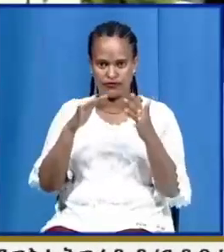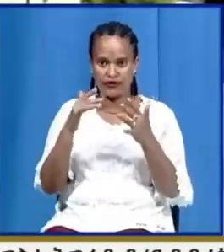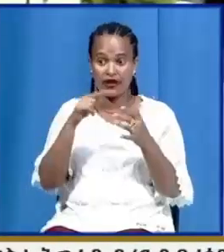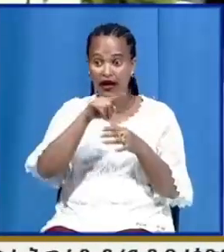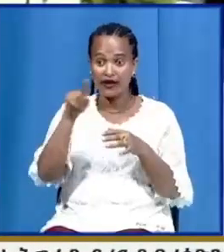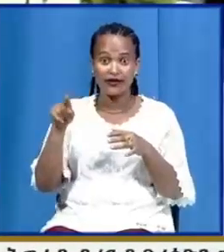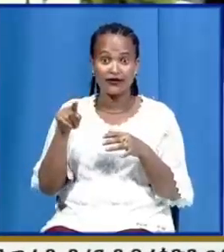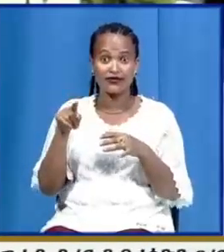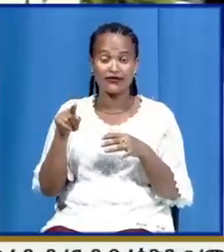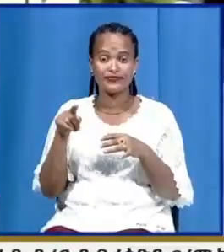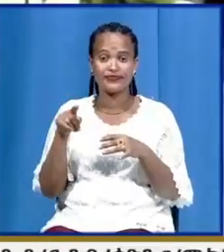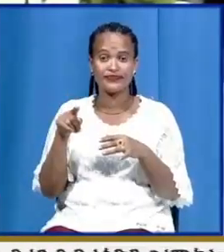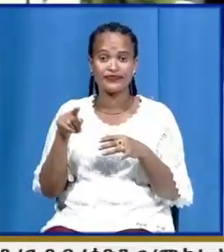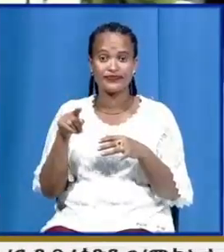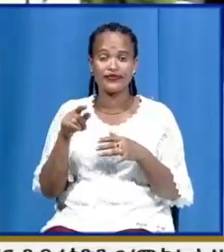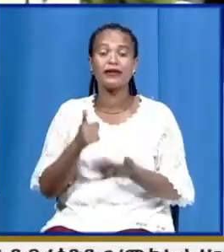ንኣተን